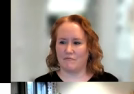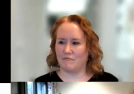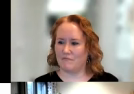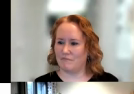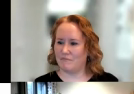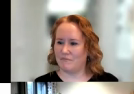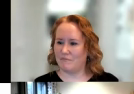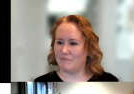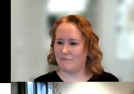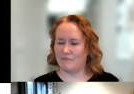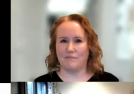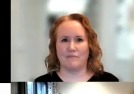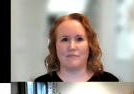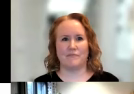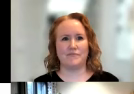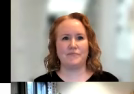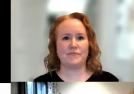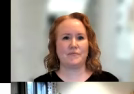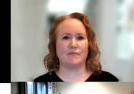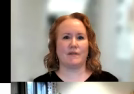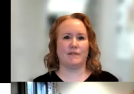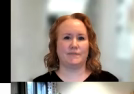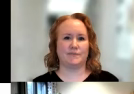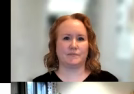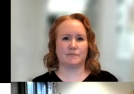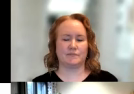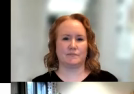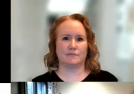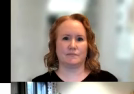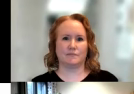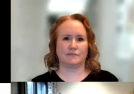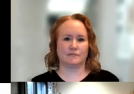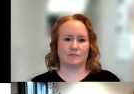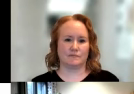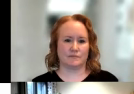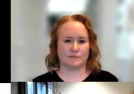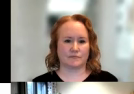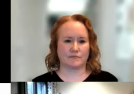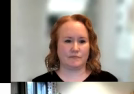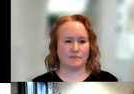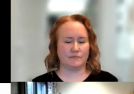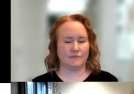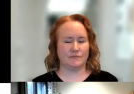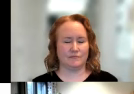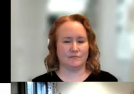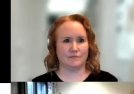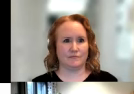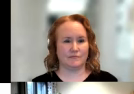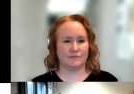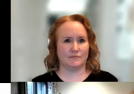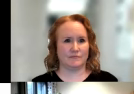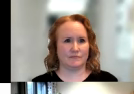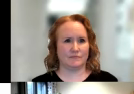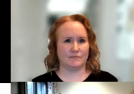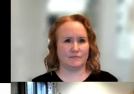Det første virksomheten gjør, som sagt, det er at du skal velge hva slags type IKT-løsning du lager en erklæring for. Når man går